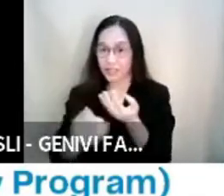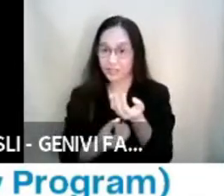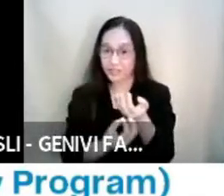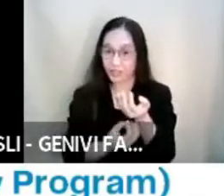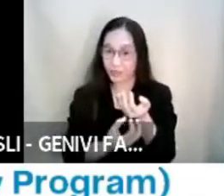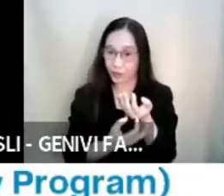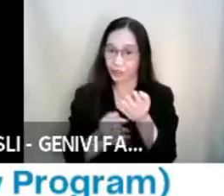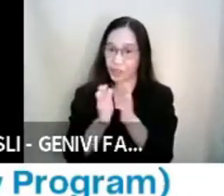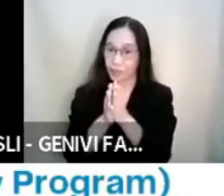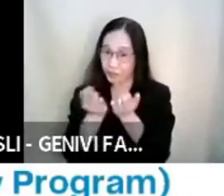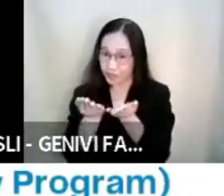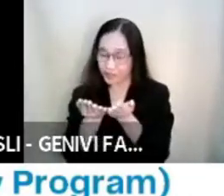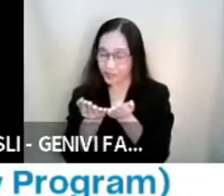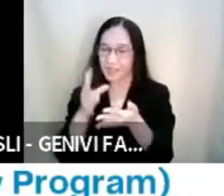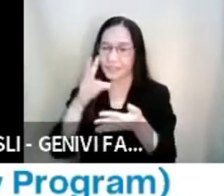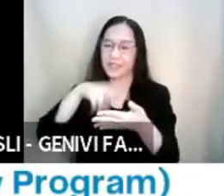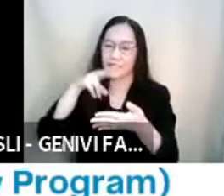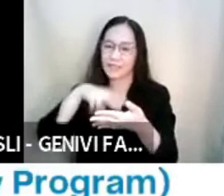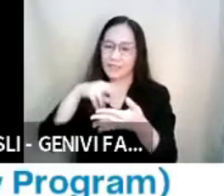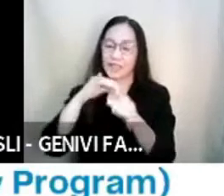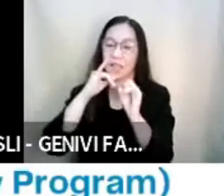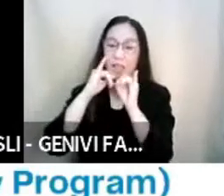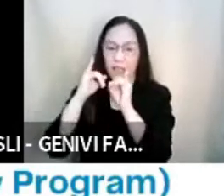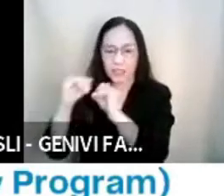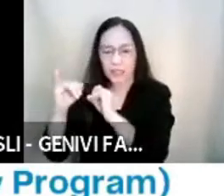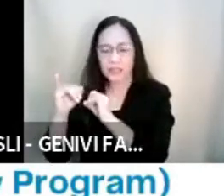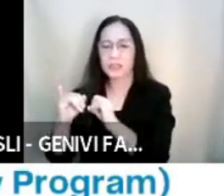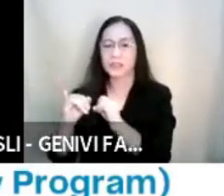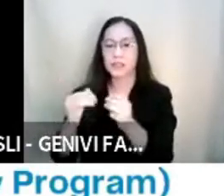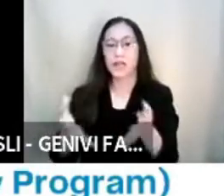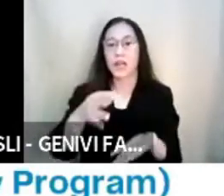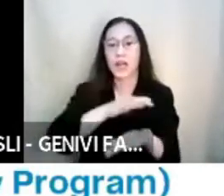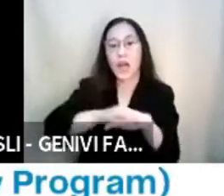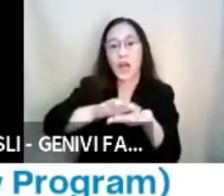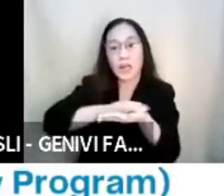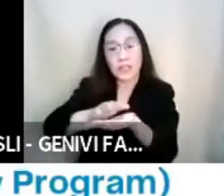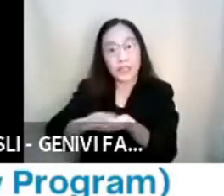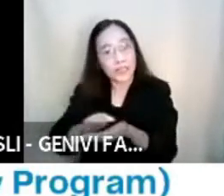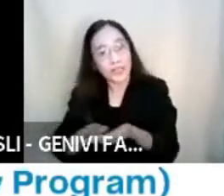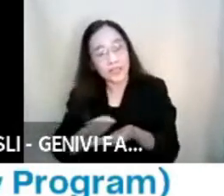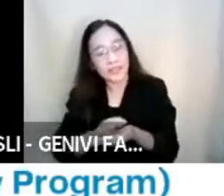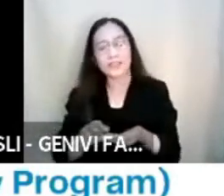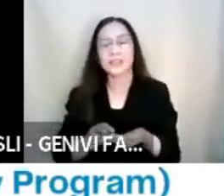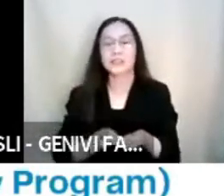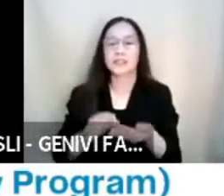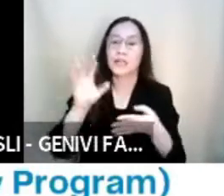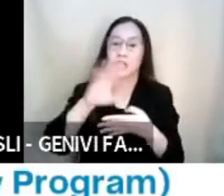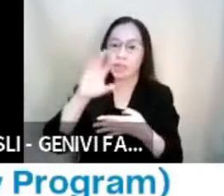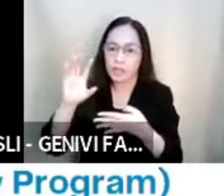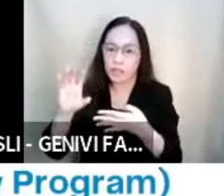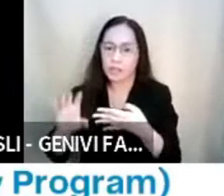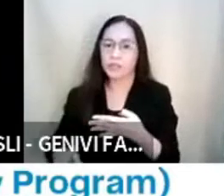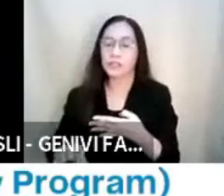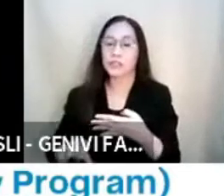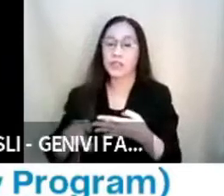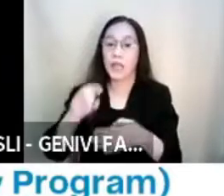cookbook, pagbasa ng instructions for washing, halimbawa, or pag-complete ng isang job